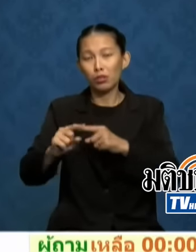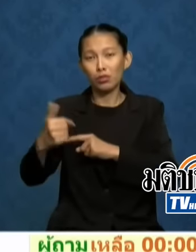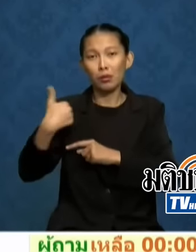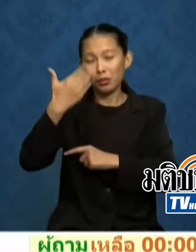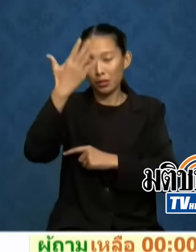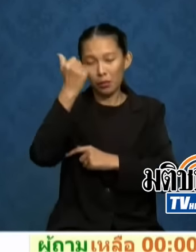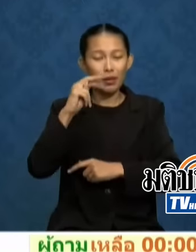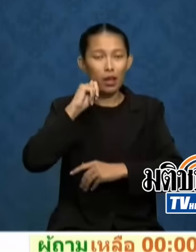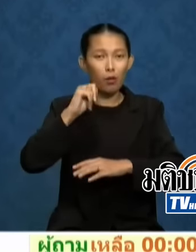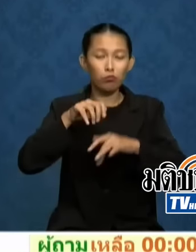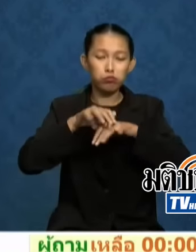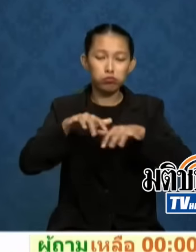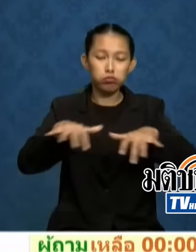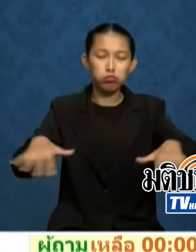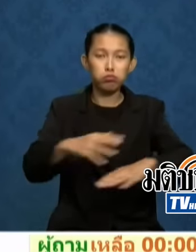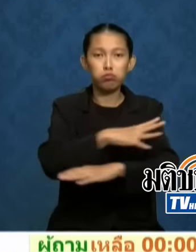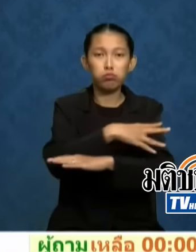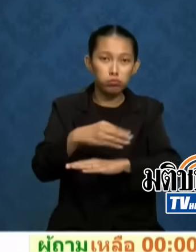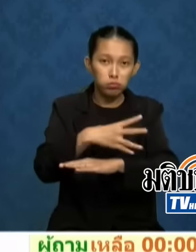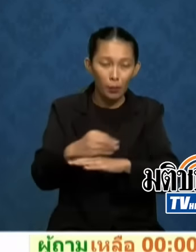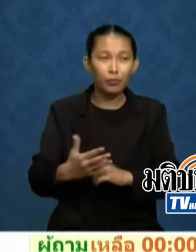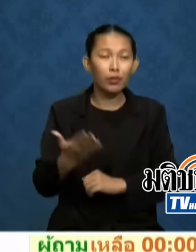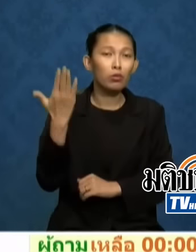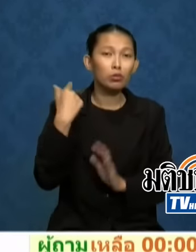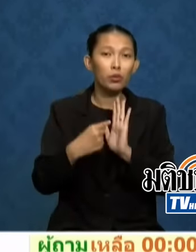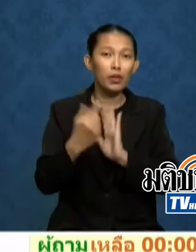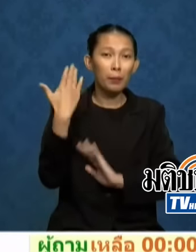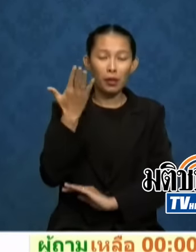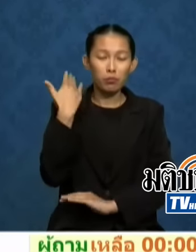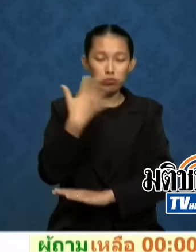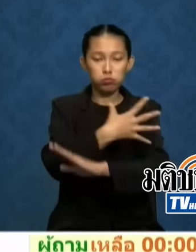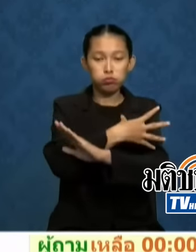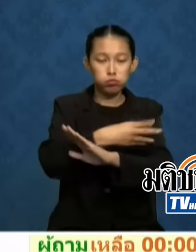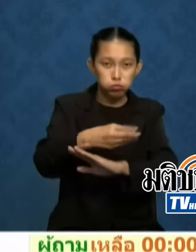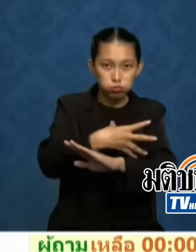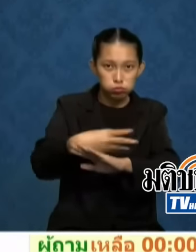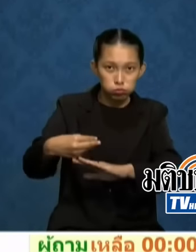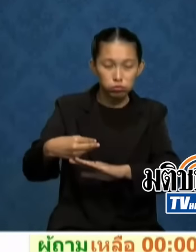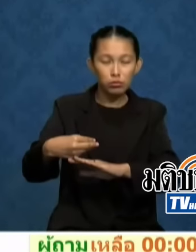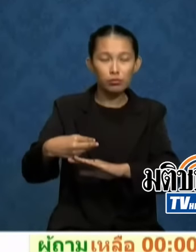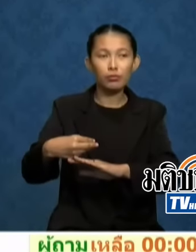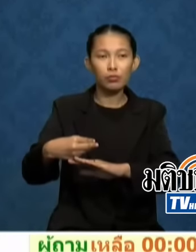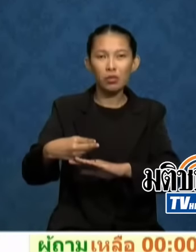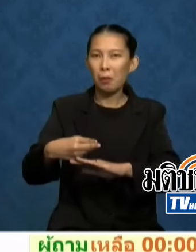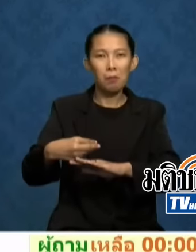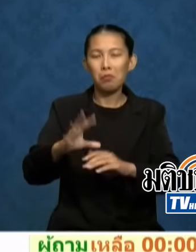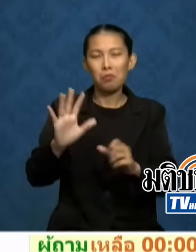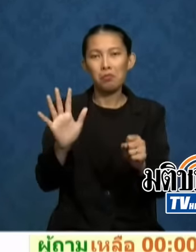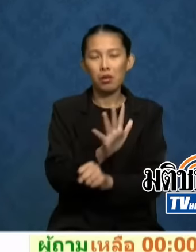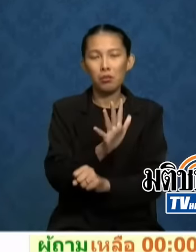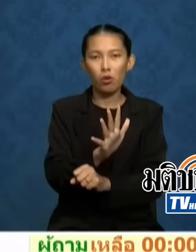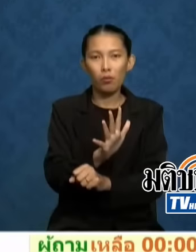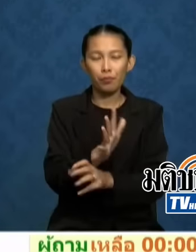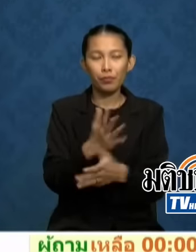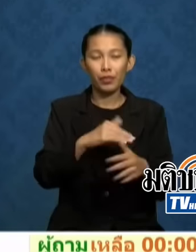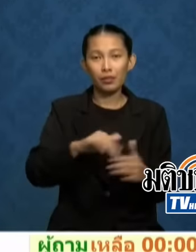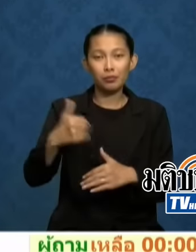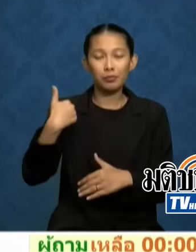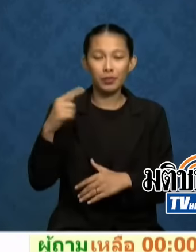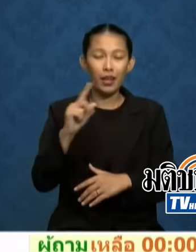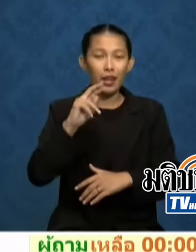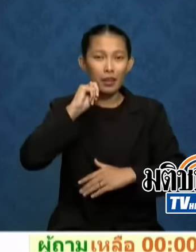พื่อเร่งระบายน้ำนะครับตะกี้ท่านได้พูดถึงเรื่องเครื่องสูบน้ำนะครับอาจจะไม่เพียงพอนะครับแล้วก็มีเรื่องของการเปิ